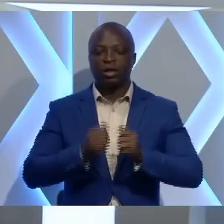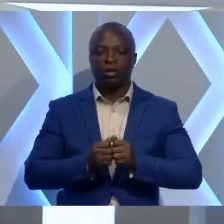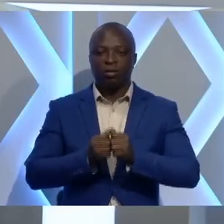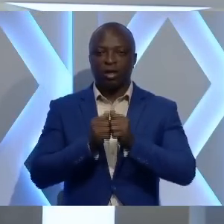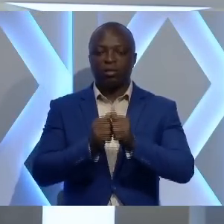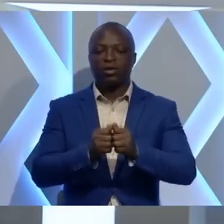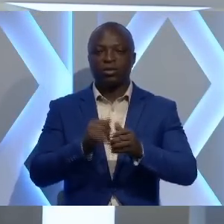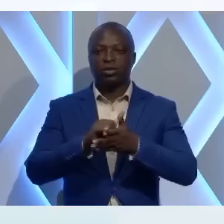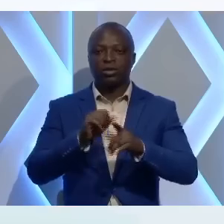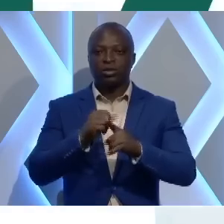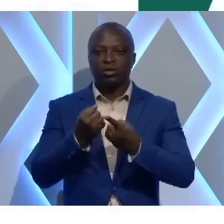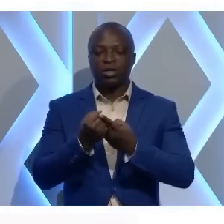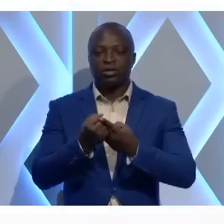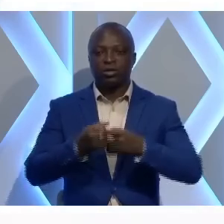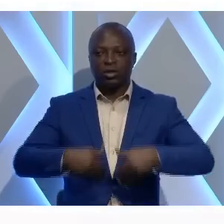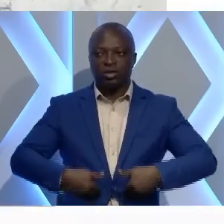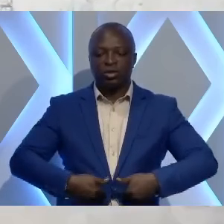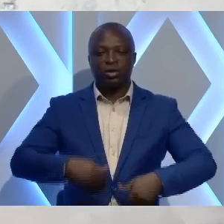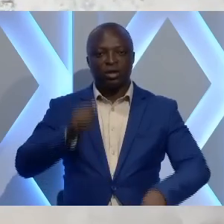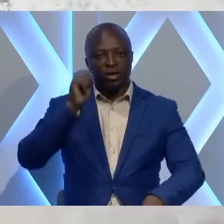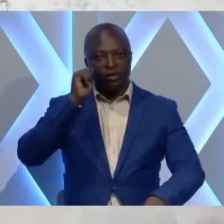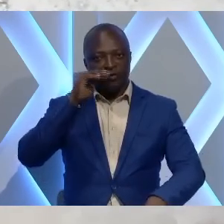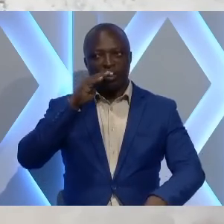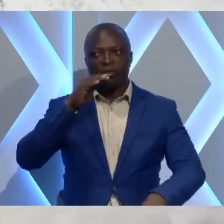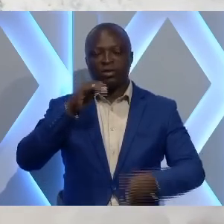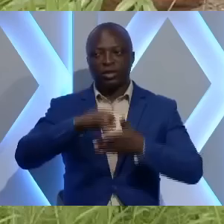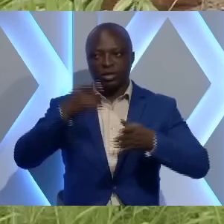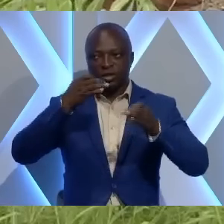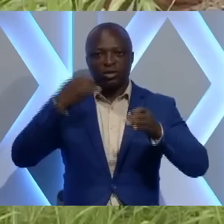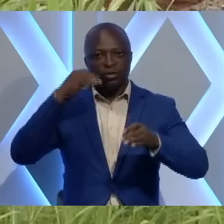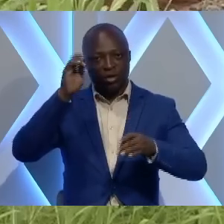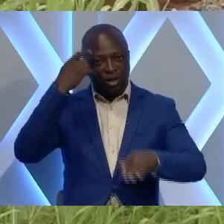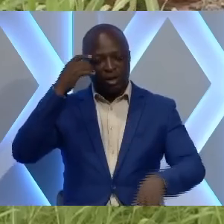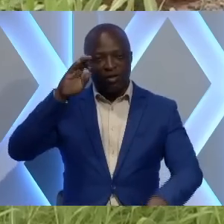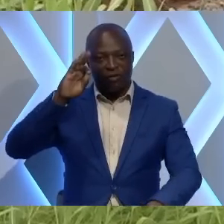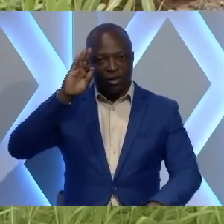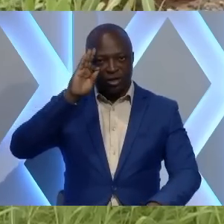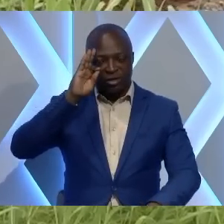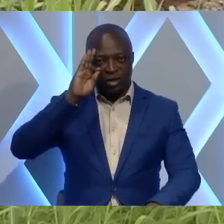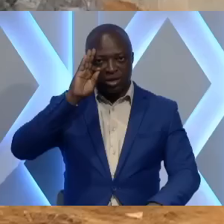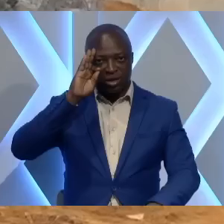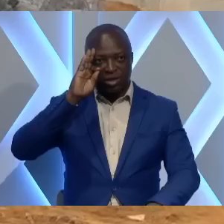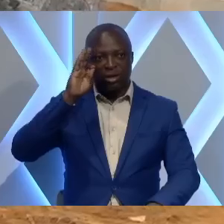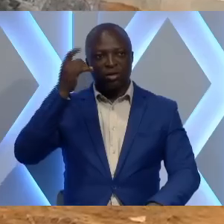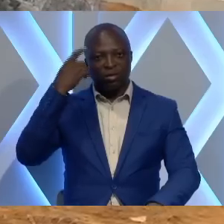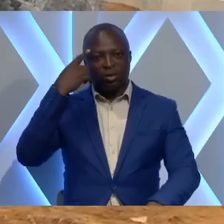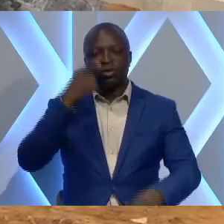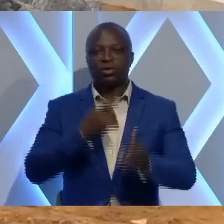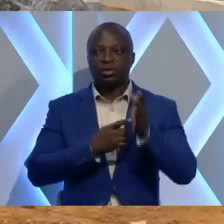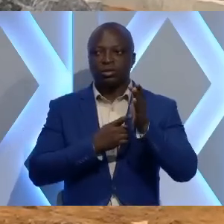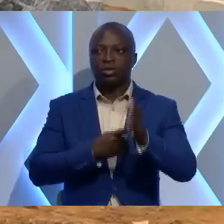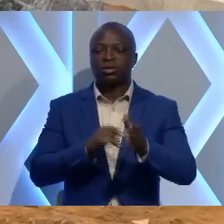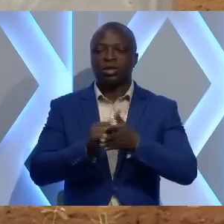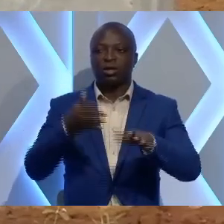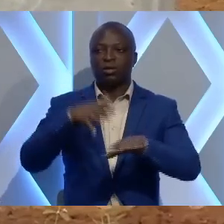l'accompagnement du dynamisme des jeunes et femmes. Une vision du chef de l'État fort et Sozimna Niasimbe pour stimuler leur